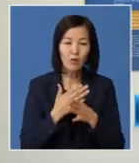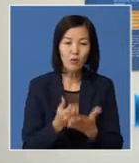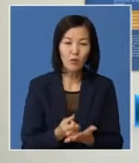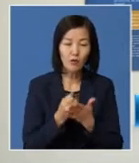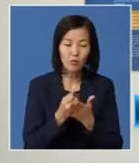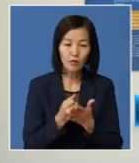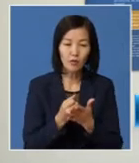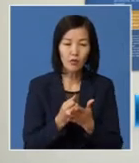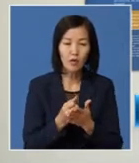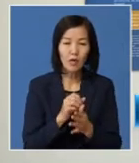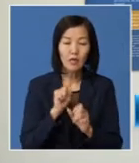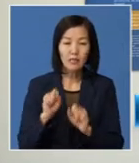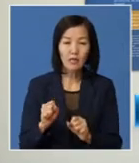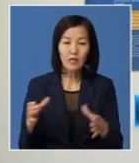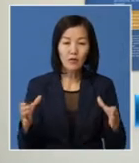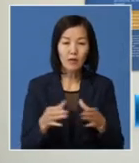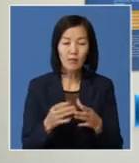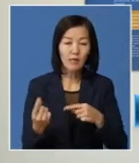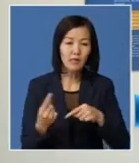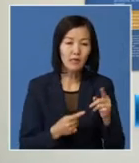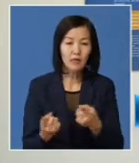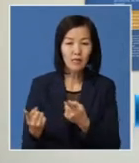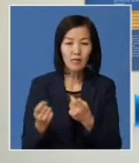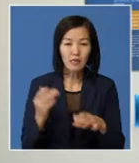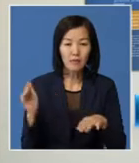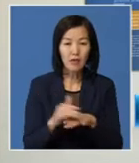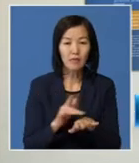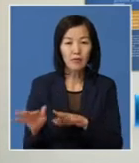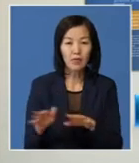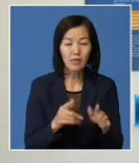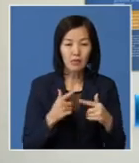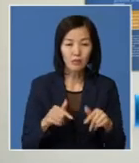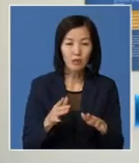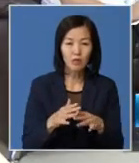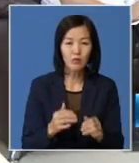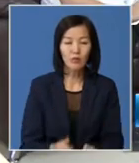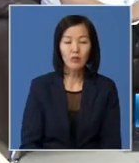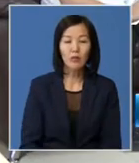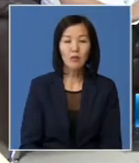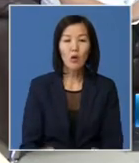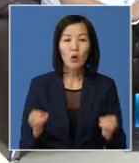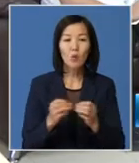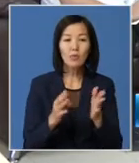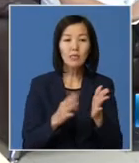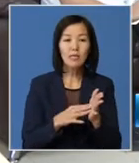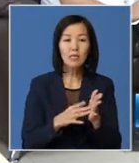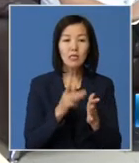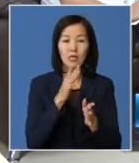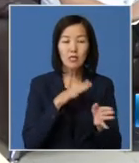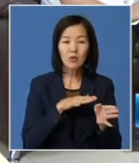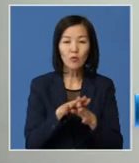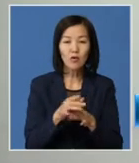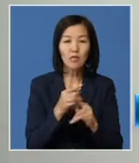білдіру. Яғни сақтандыру компаниясына кәсіпкерлерді тартып, қайырымдылық шарасын ұйымдастыру. 18 жастағы Шамил Гемадеев